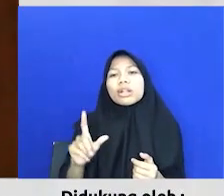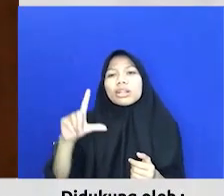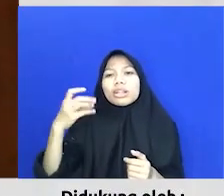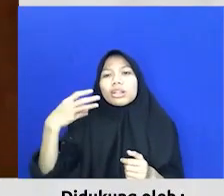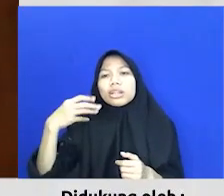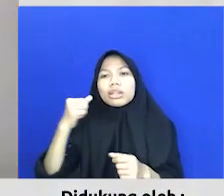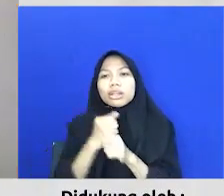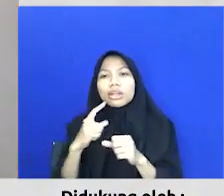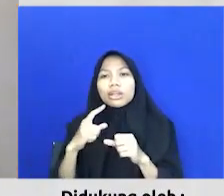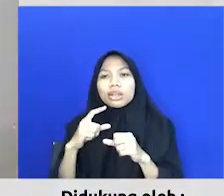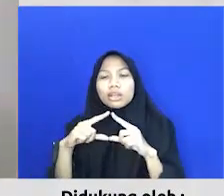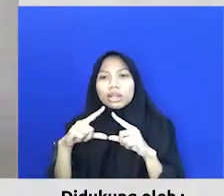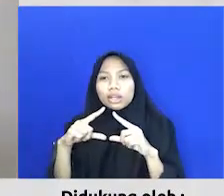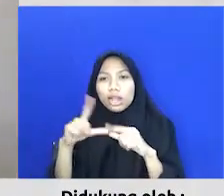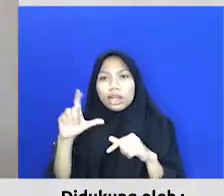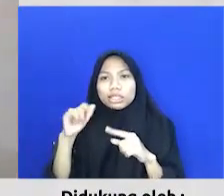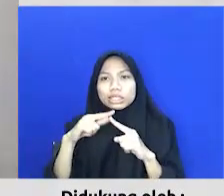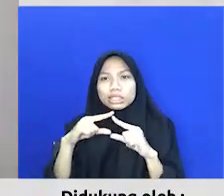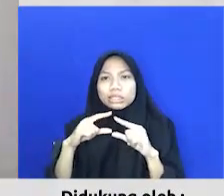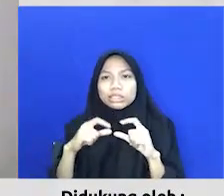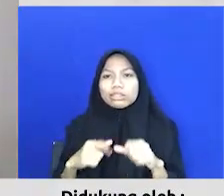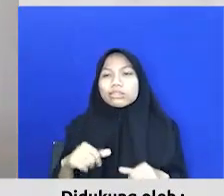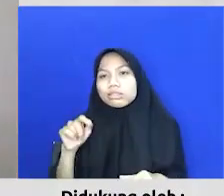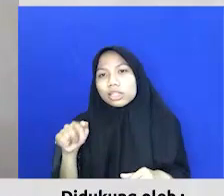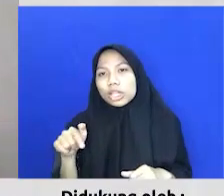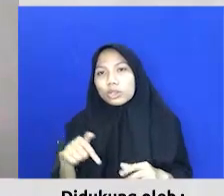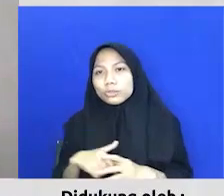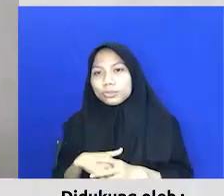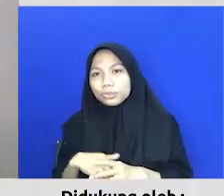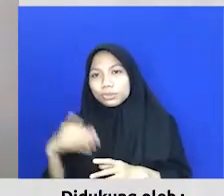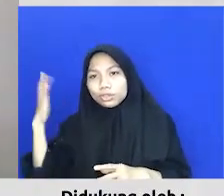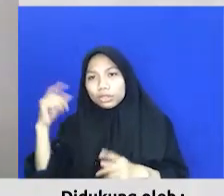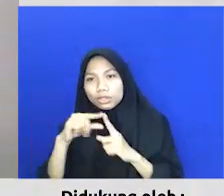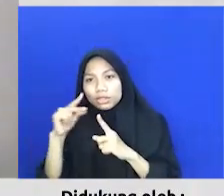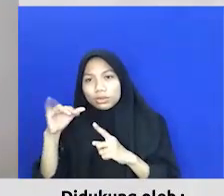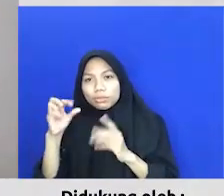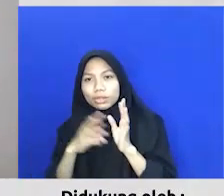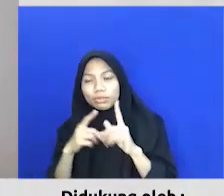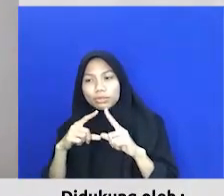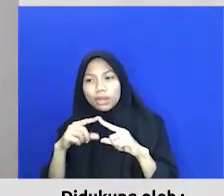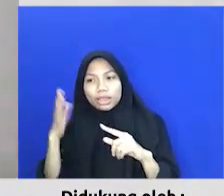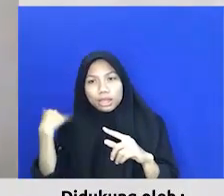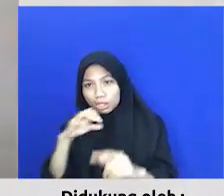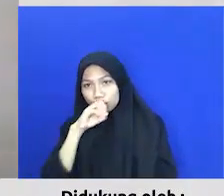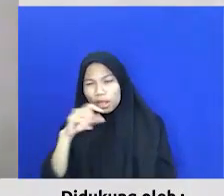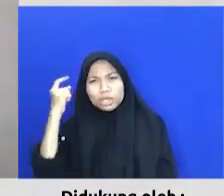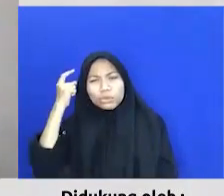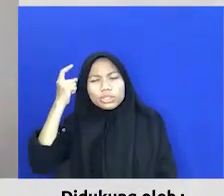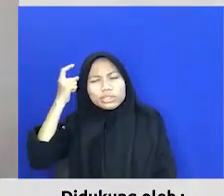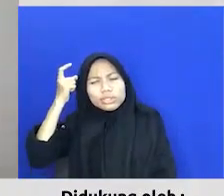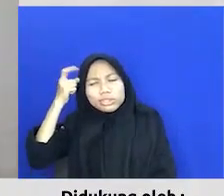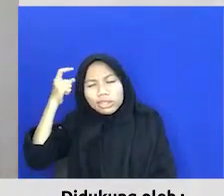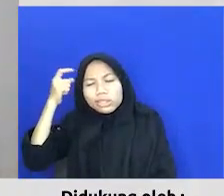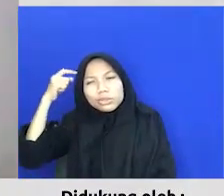Tapi satu mungkin nitip dikit gitu ya, saya penasaran banget gitu ketika tahu ada Pak Alwi gitu. Mbak Prima sarjana komunikasi, saya